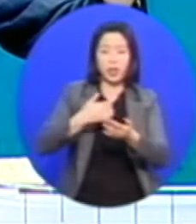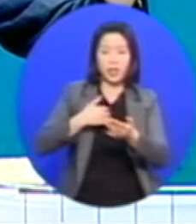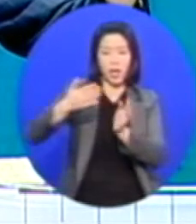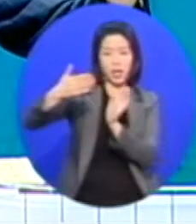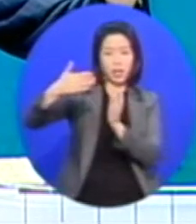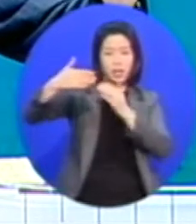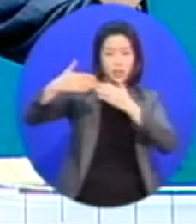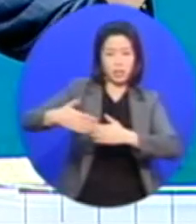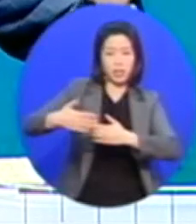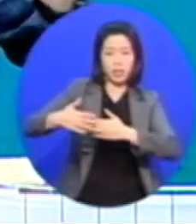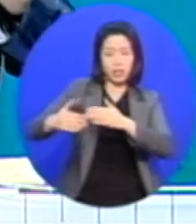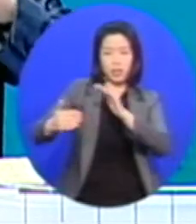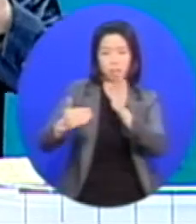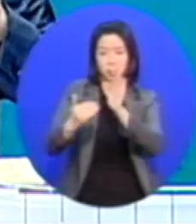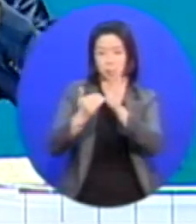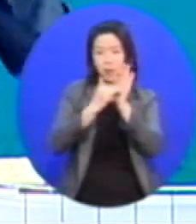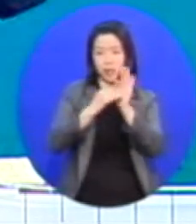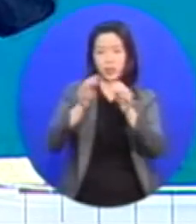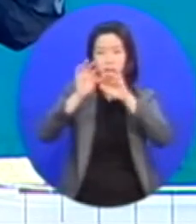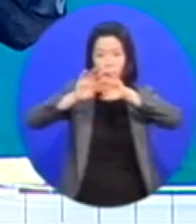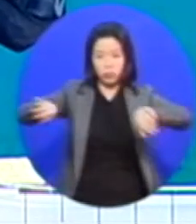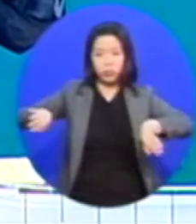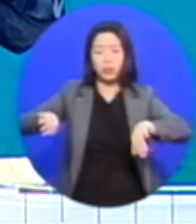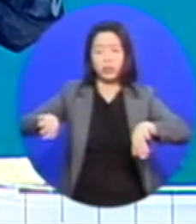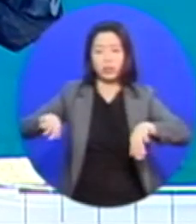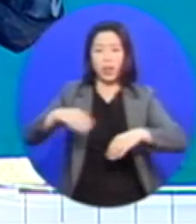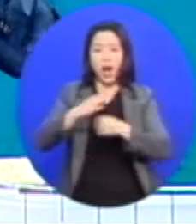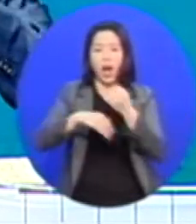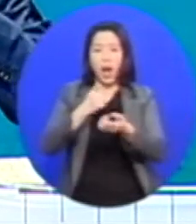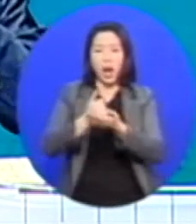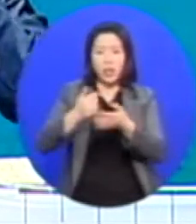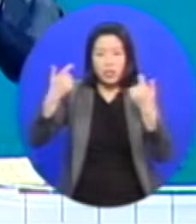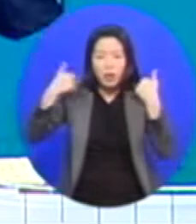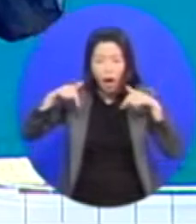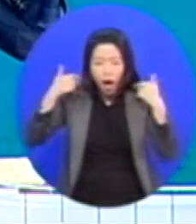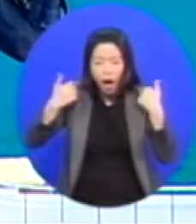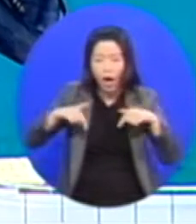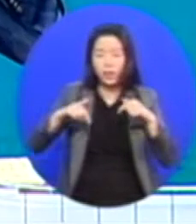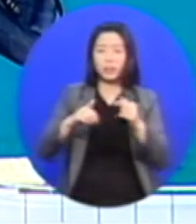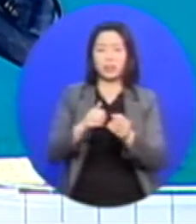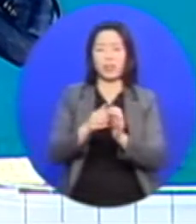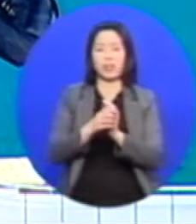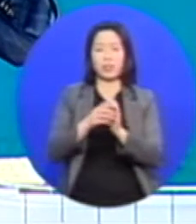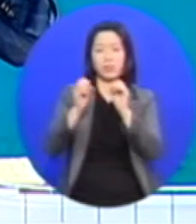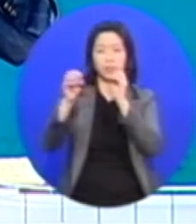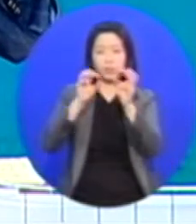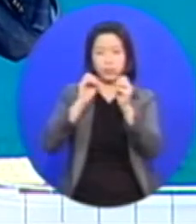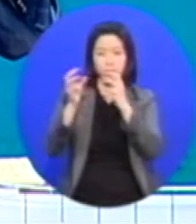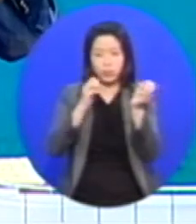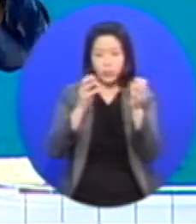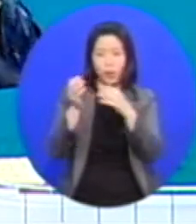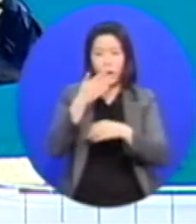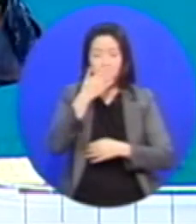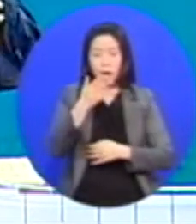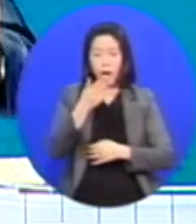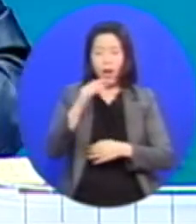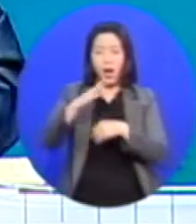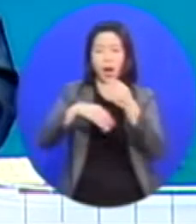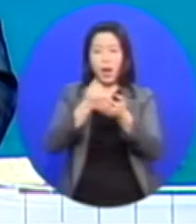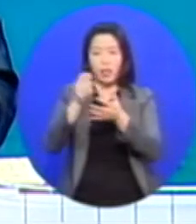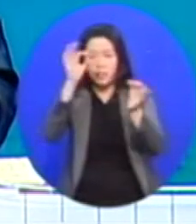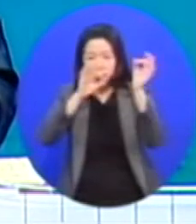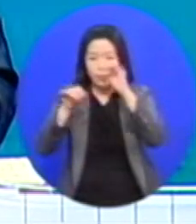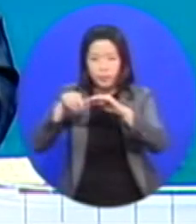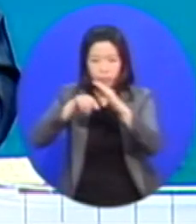써요 하나님과 언제든지 대화할 수 있어요 언제든지 하나님께 찾아갈 수 있어요 그게 바로 기도의